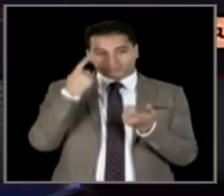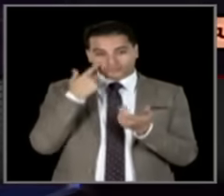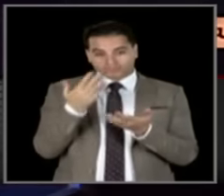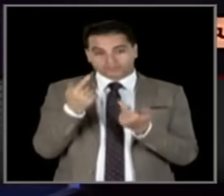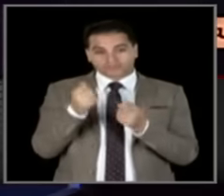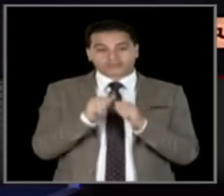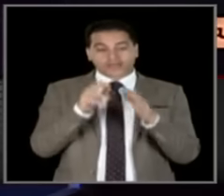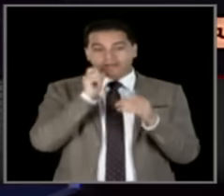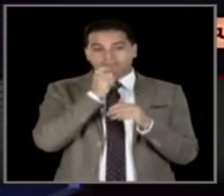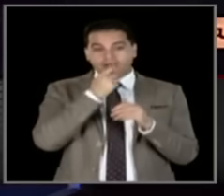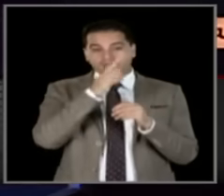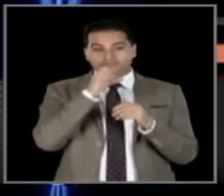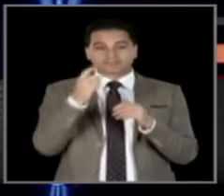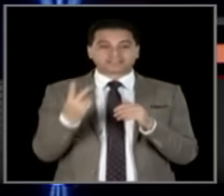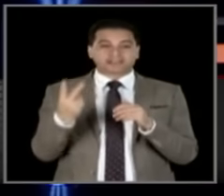12 1997.